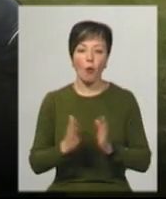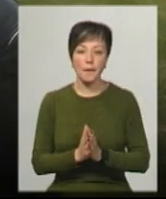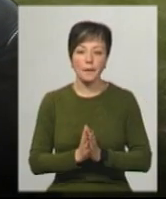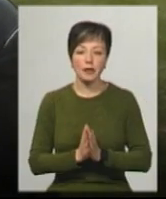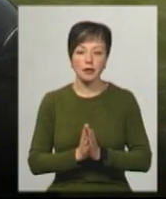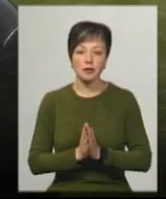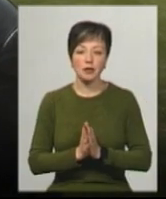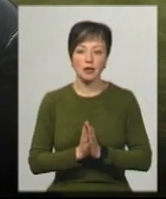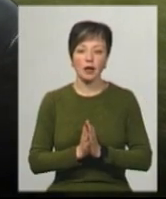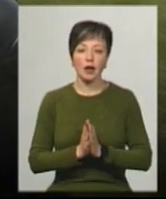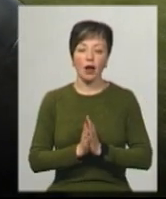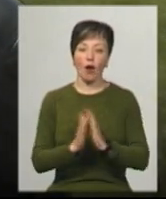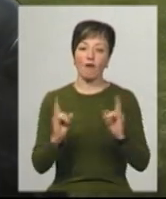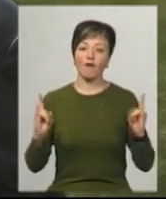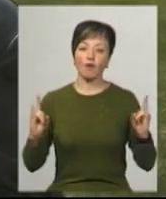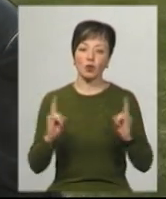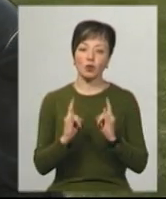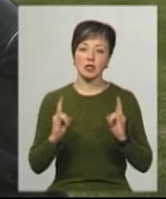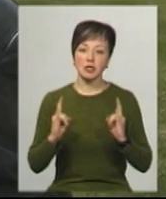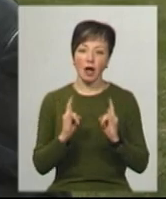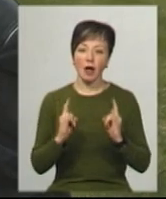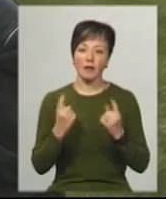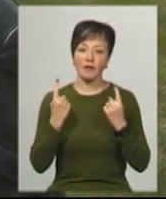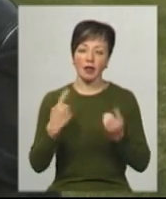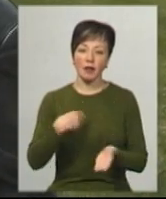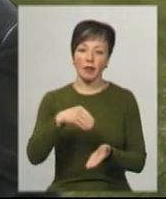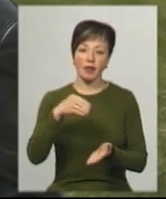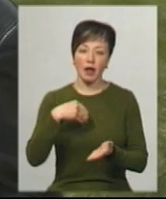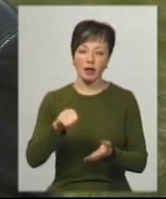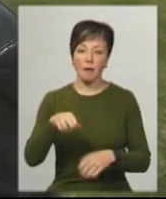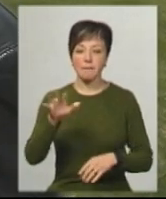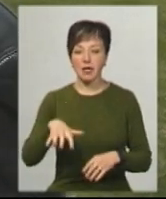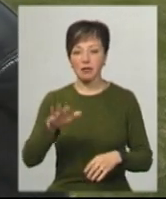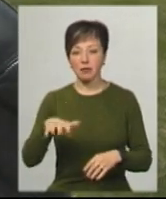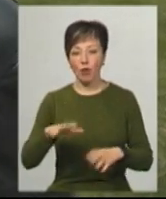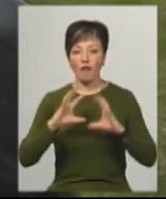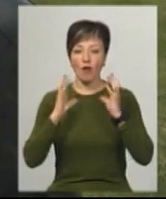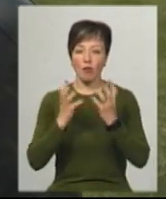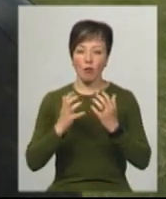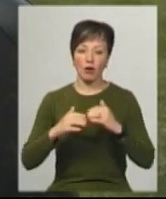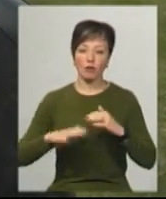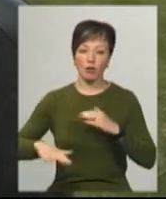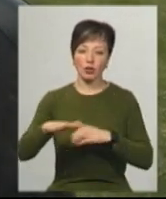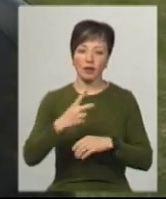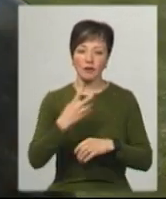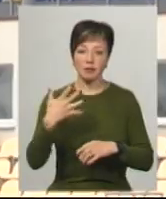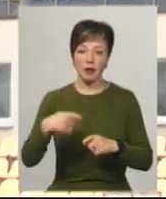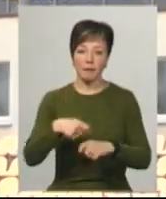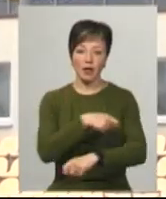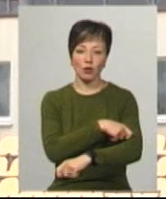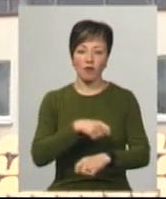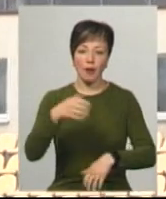з футзалом, великим тенісом, баскетбольні, волейбольні площадки, а також 25-метровий